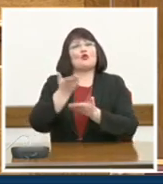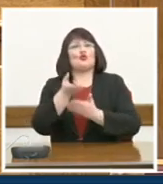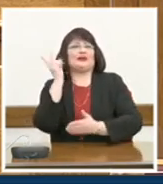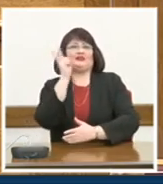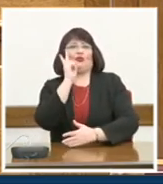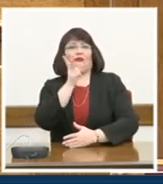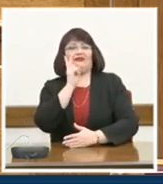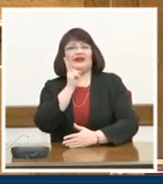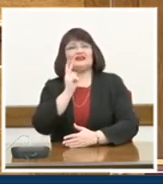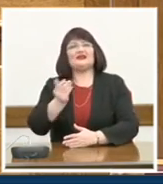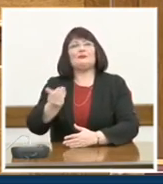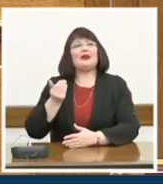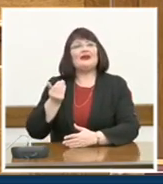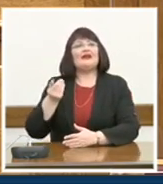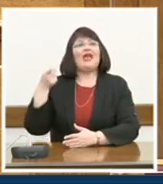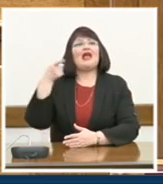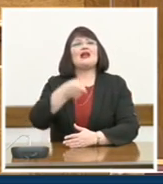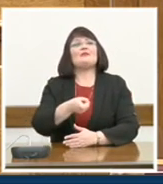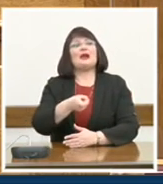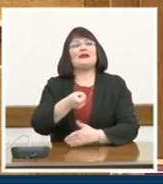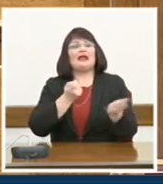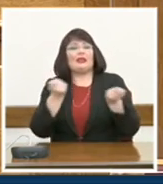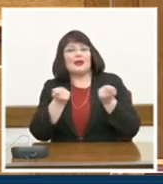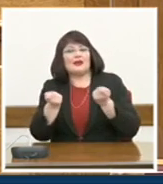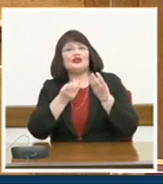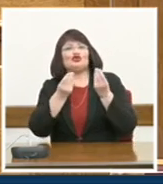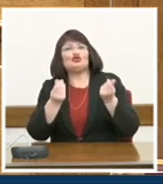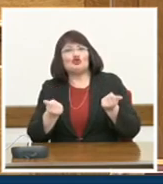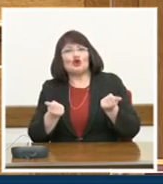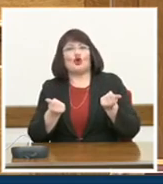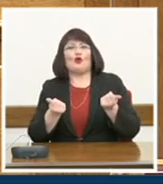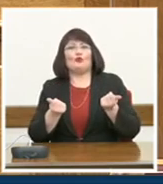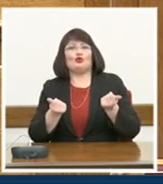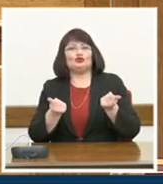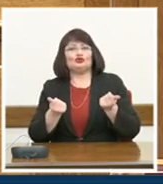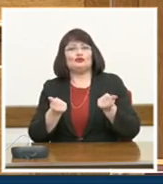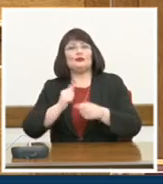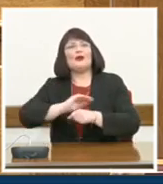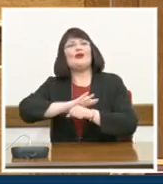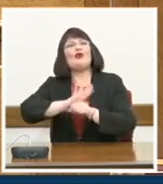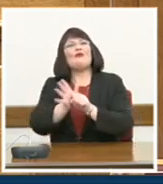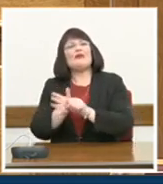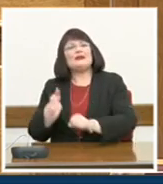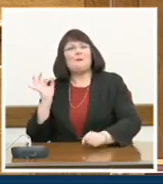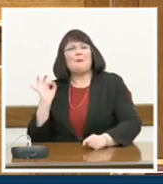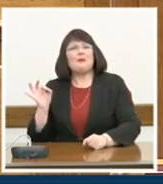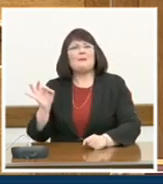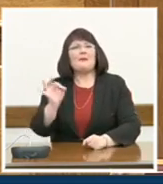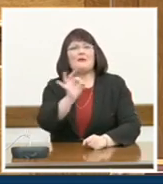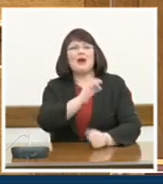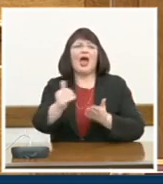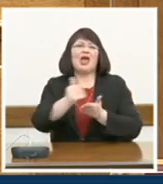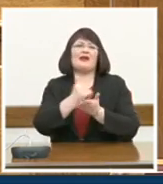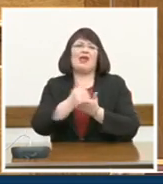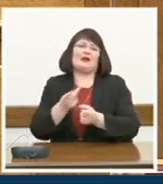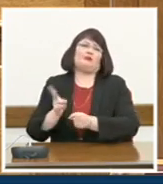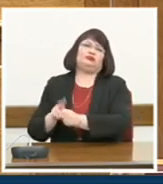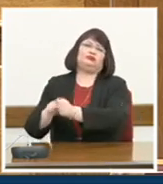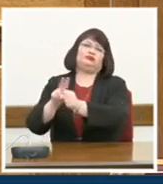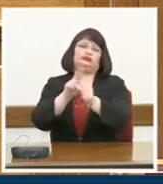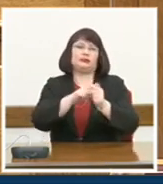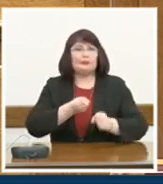την εγκληματική διαχείριση της κυβέρνησης στο ζήτημα της πανδημίας που οδήγησε να χαθούν άδικα τόσες ζωές και